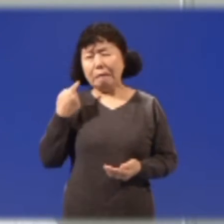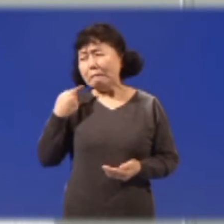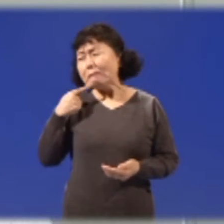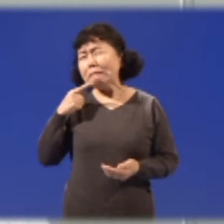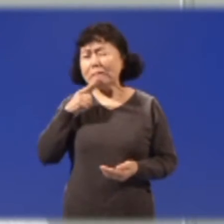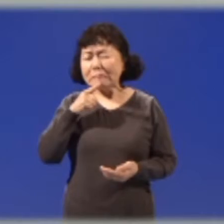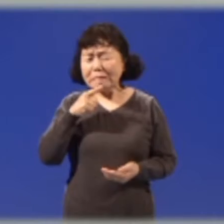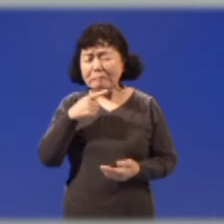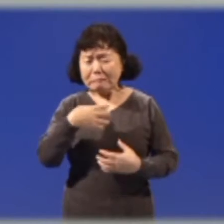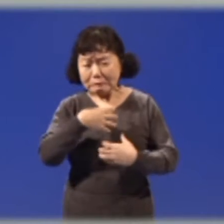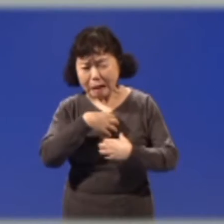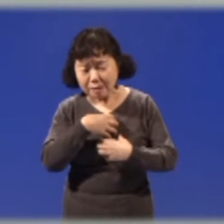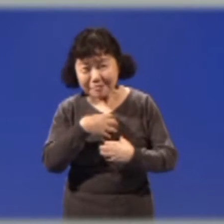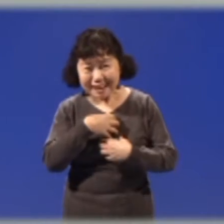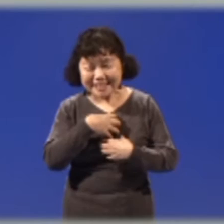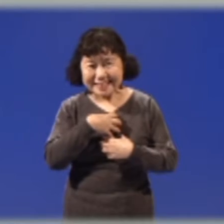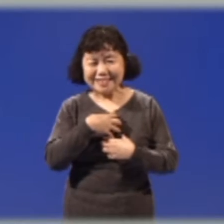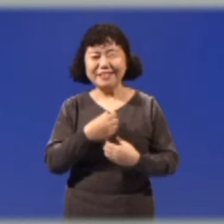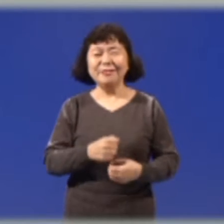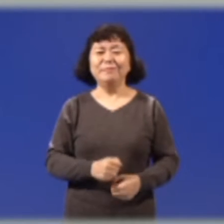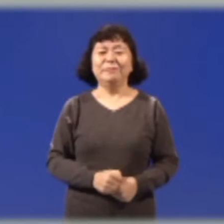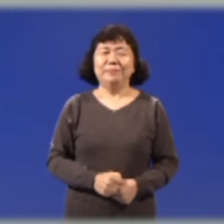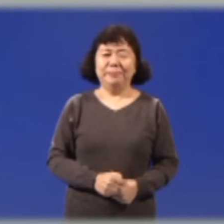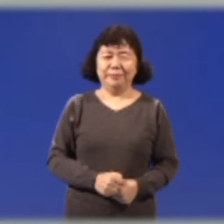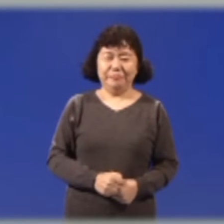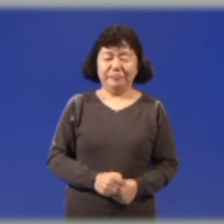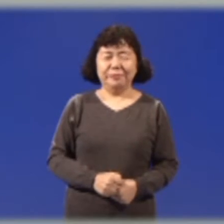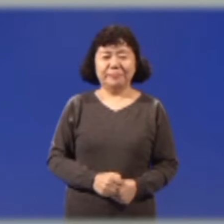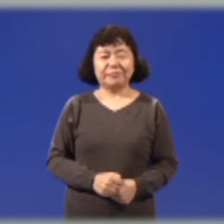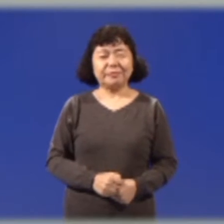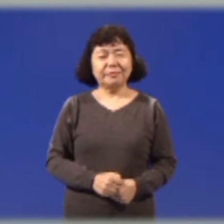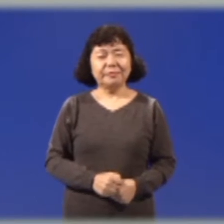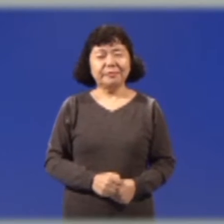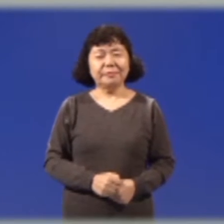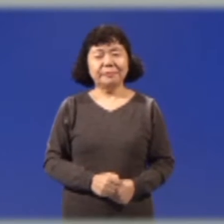入り込んでしまう可能性があります。